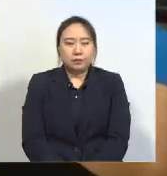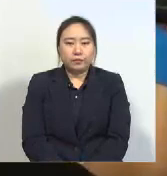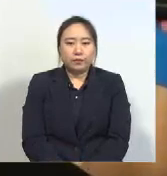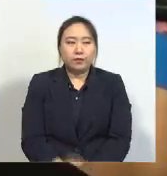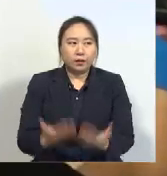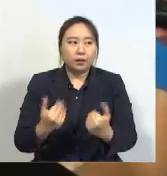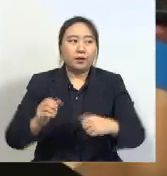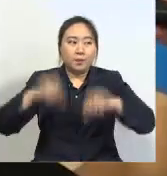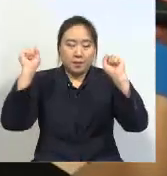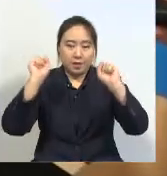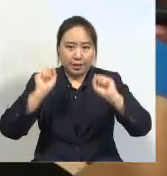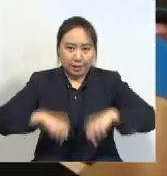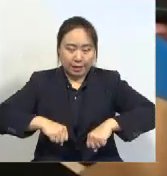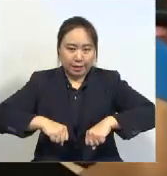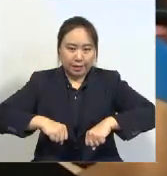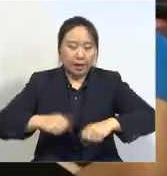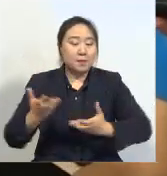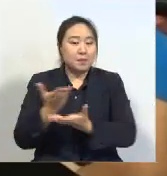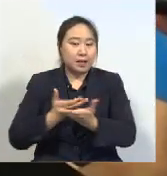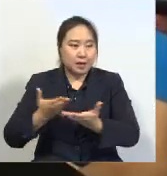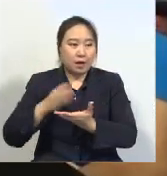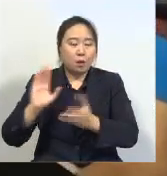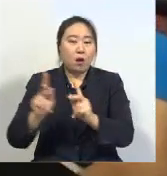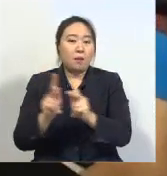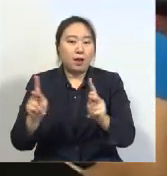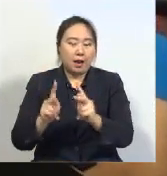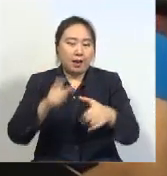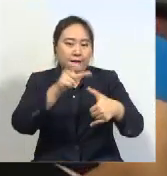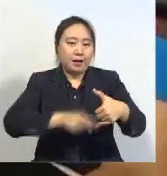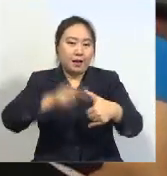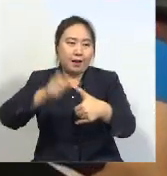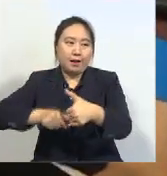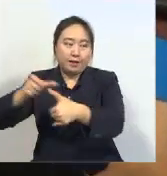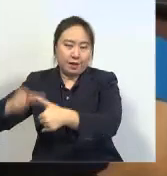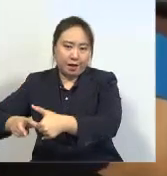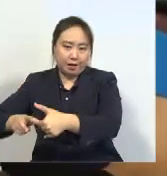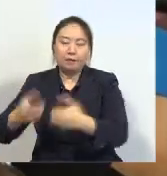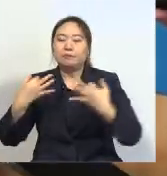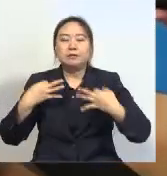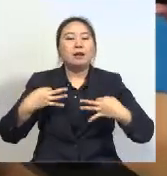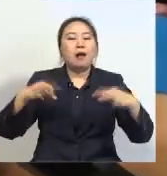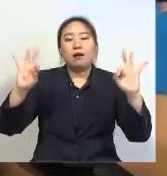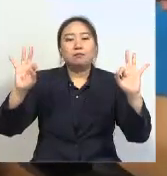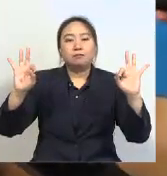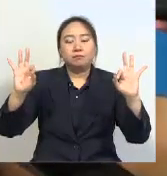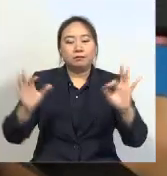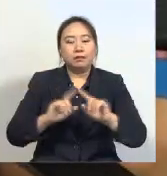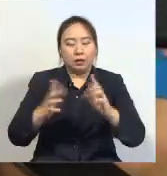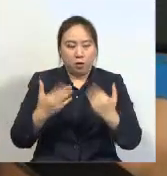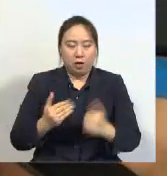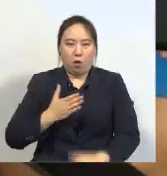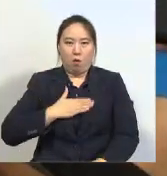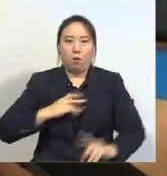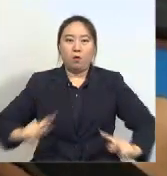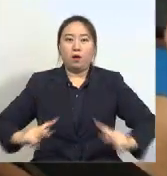มตินะครับเป็นการพิจารณาของคณะกรรมการแต่ละท่านซึ่งมีอิสระเพียงแต่ว่าท่าทีของกระทรวงสาธารณสุขเนี่